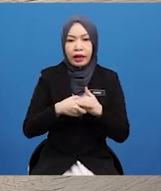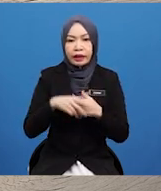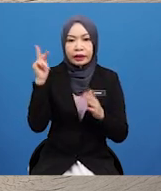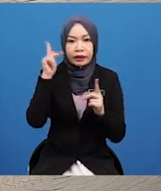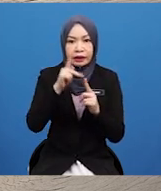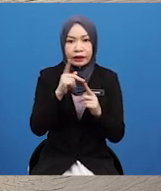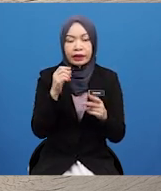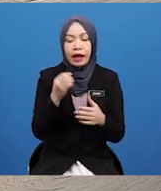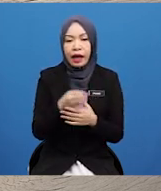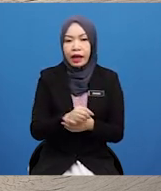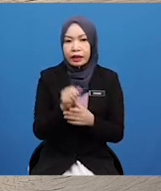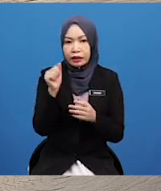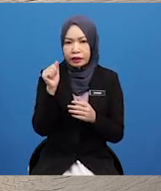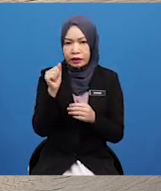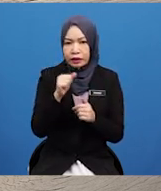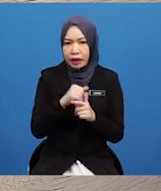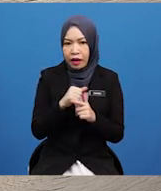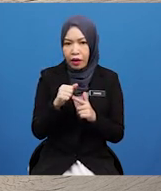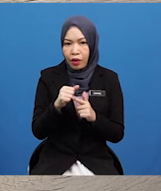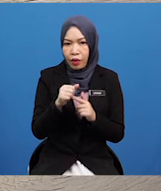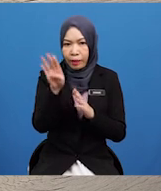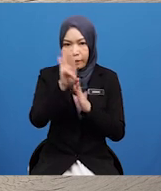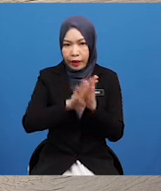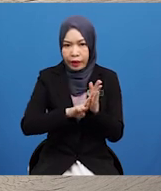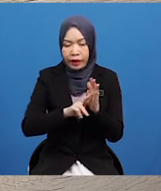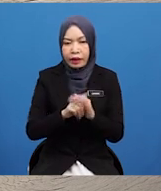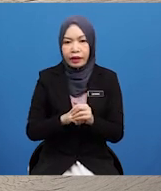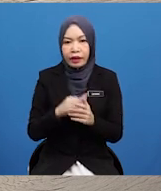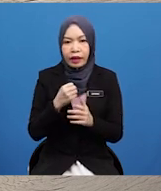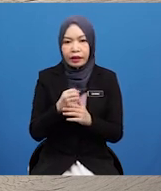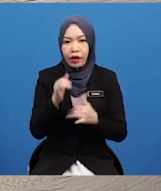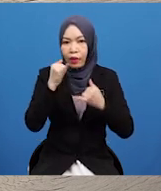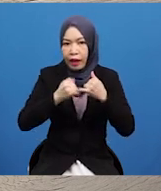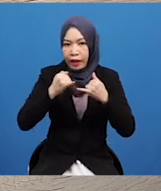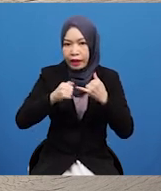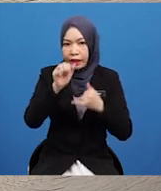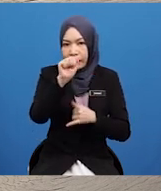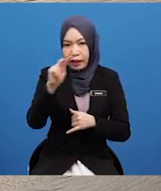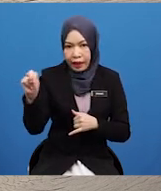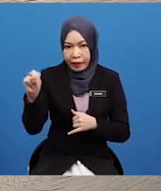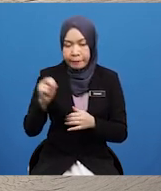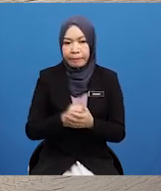atau akhiran an. Contoh, beratus-ratus, beribu-ribu,